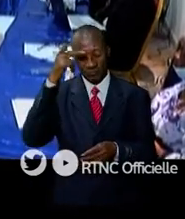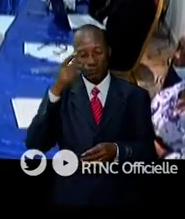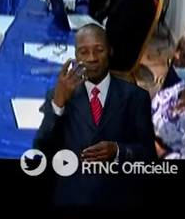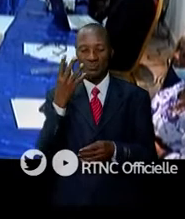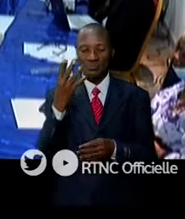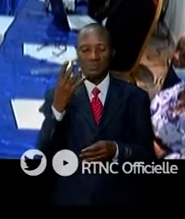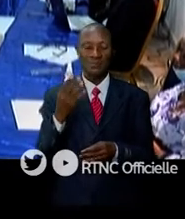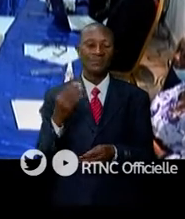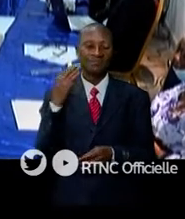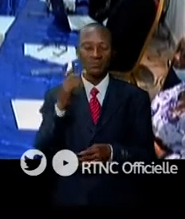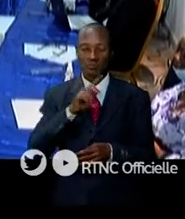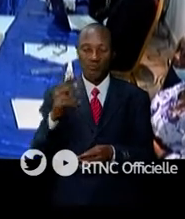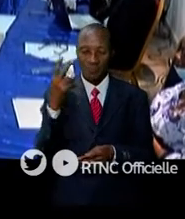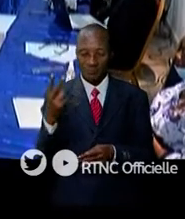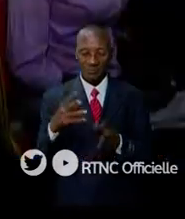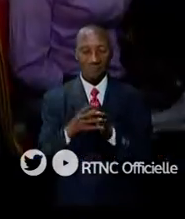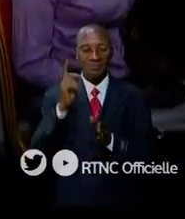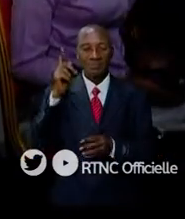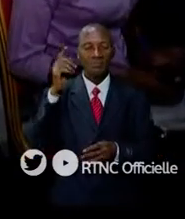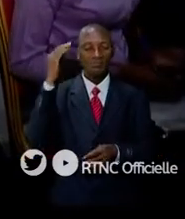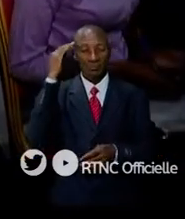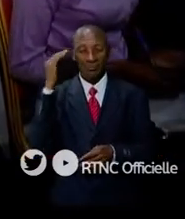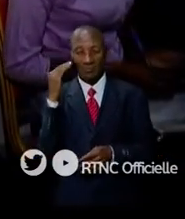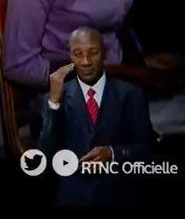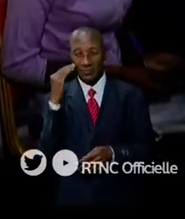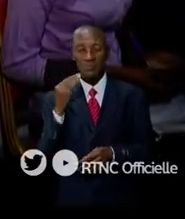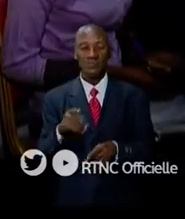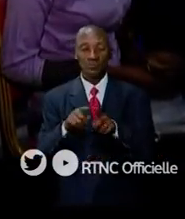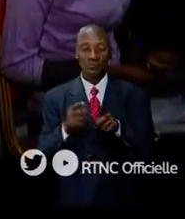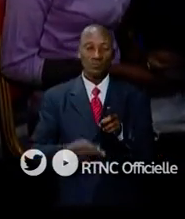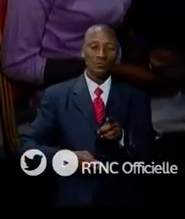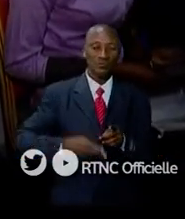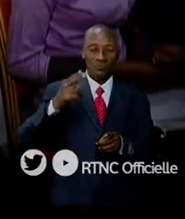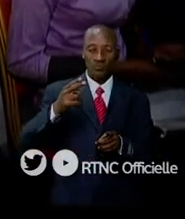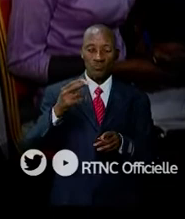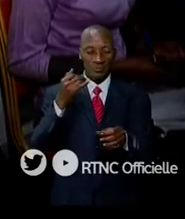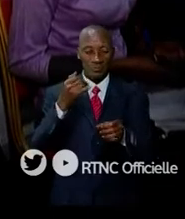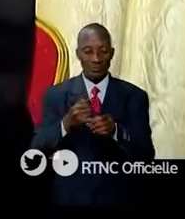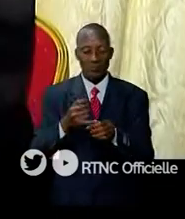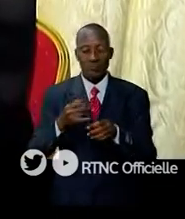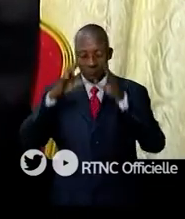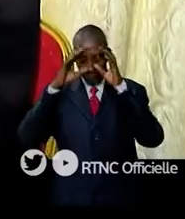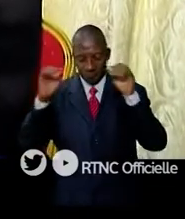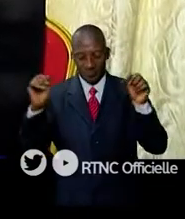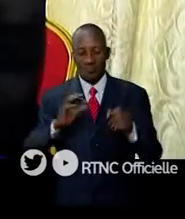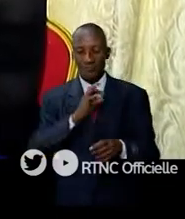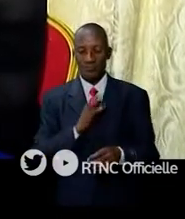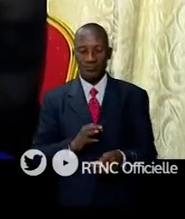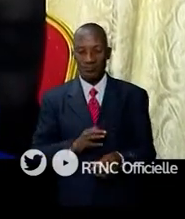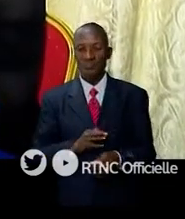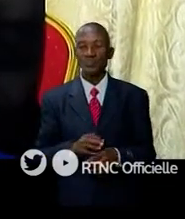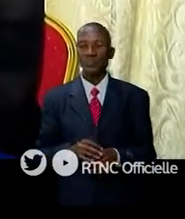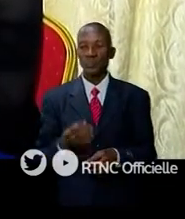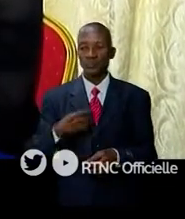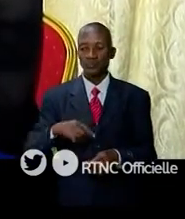patronage du premier ministre Ilunga Ilunkamba et la haute impulsion du président de la République, Félix-Antoine Tshisekedi, nous allons